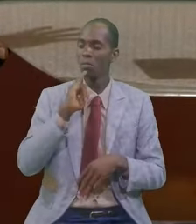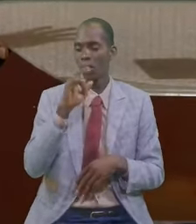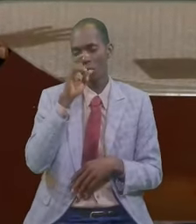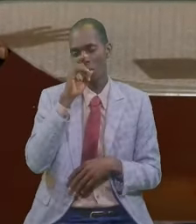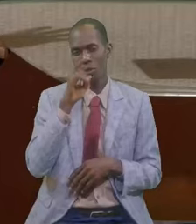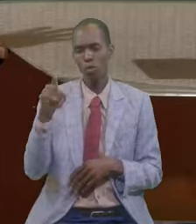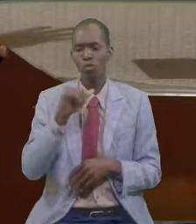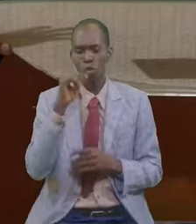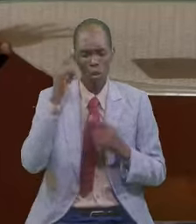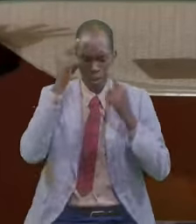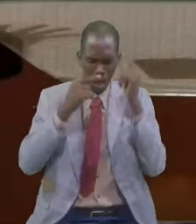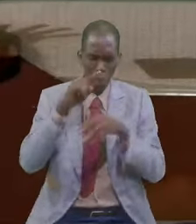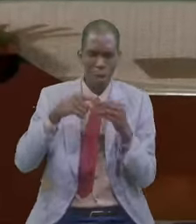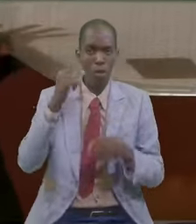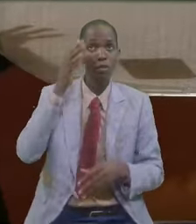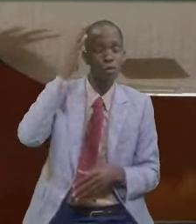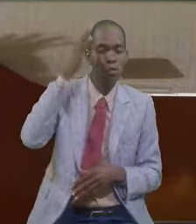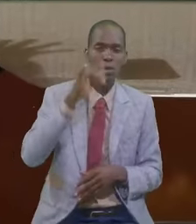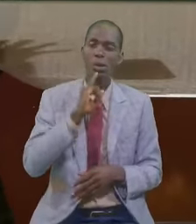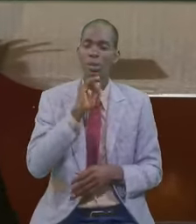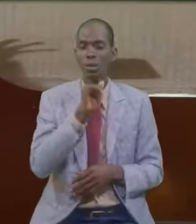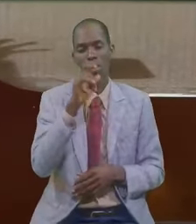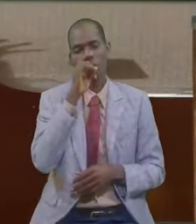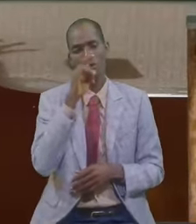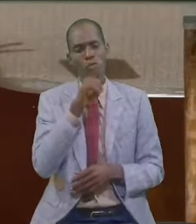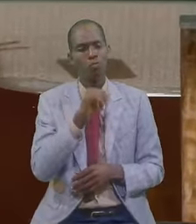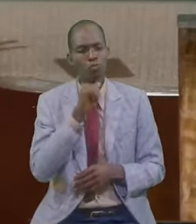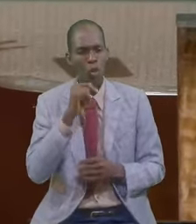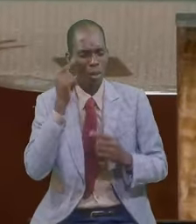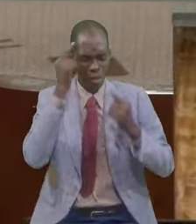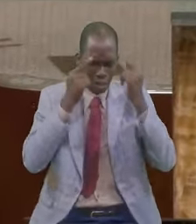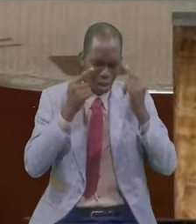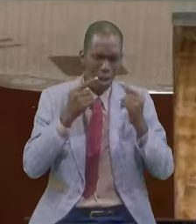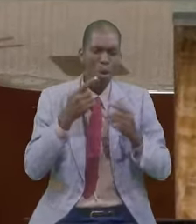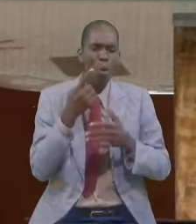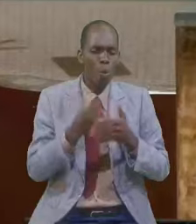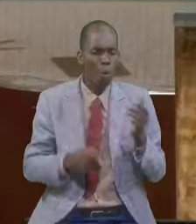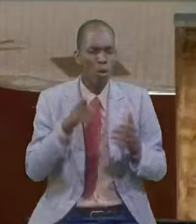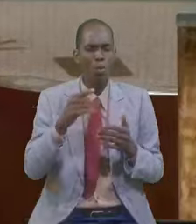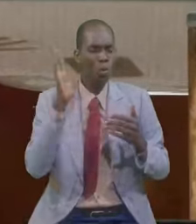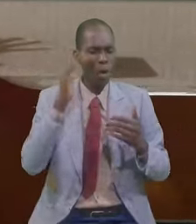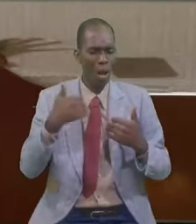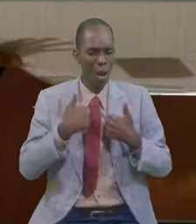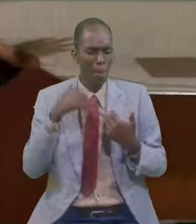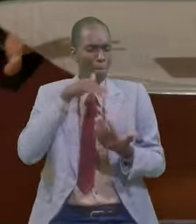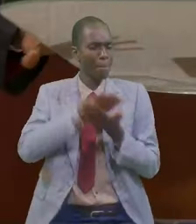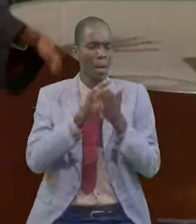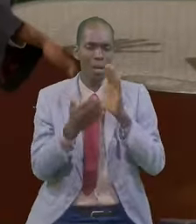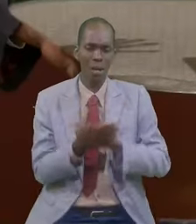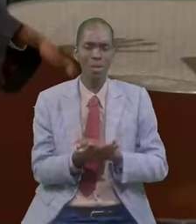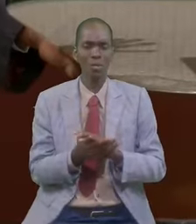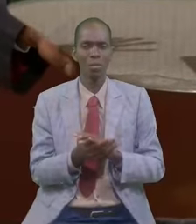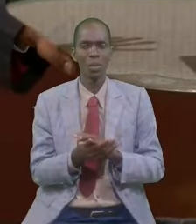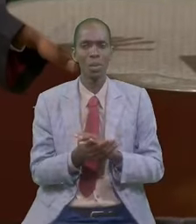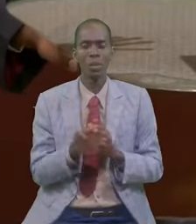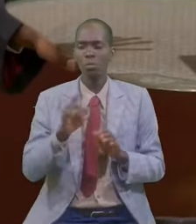ne pense pas de son futur. Il ne pense pas à ce qu'il peut devenir. Il ne